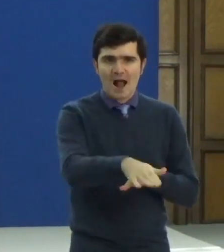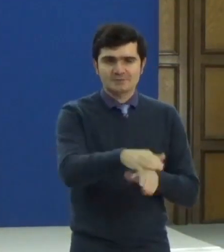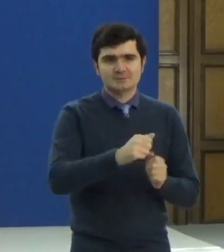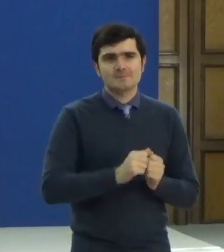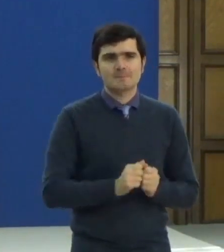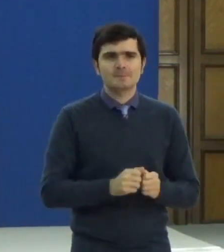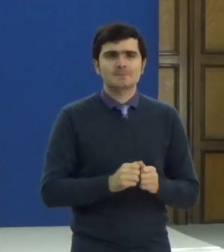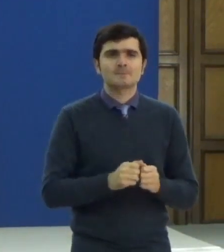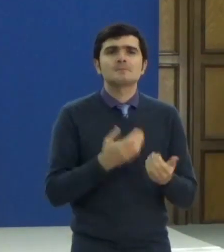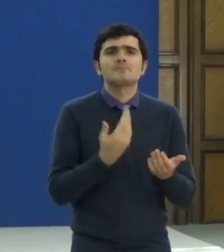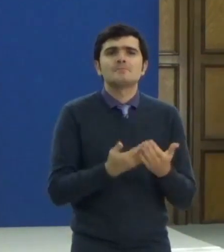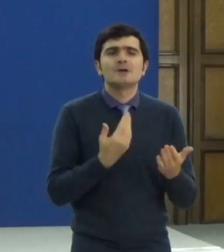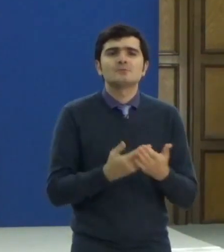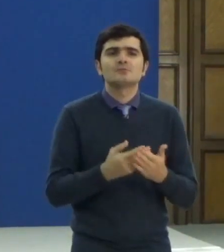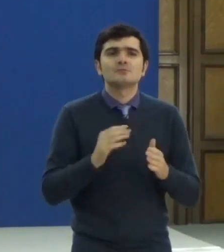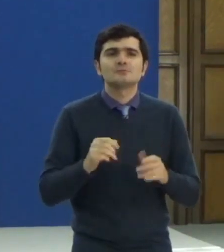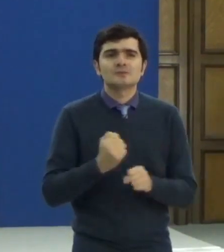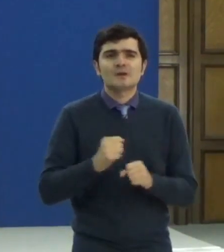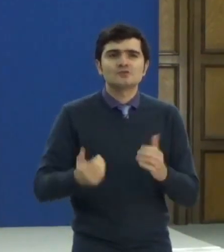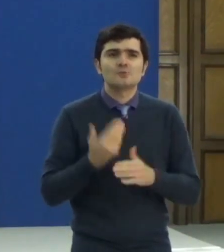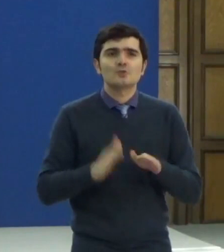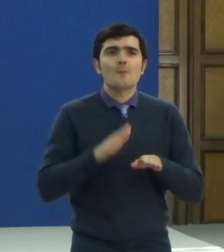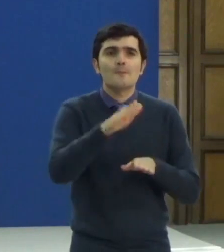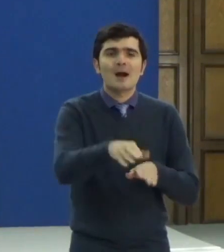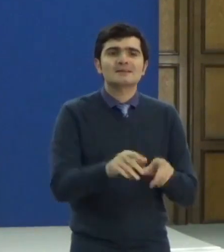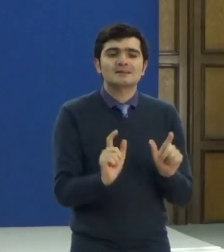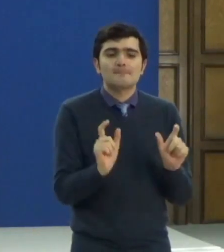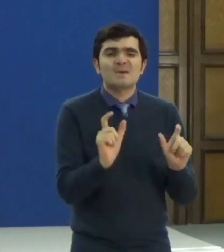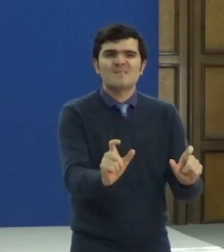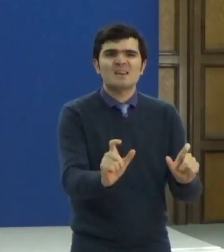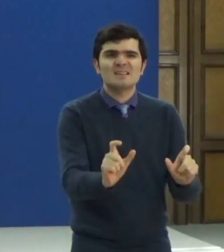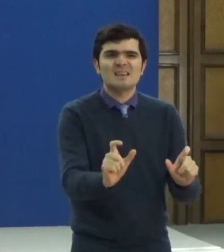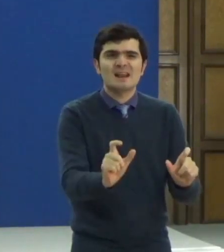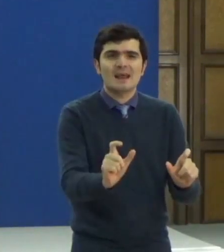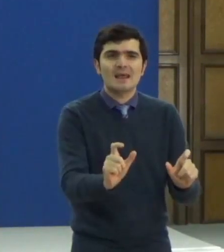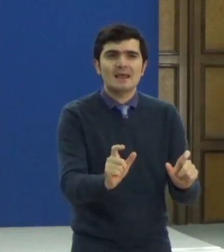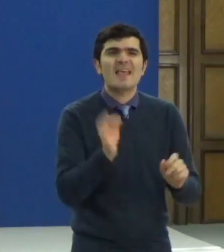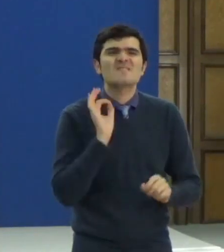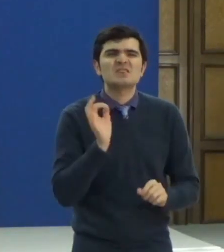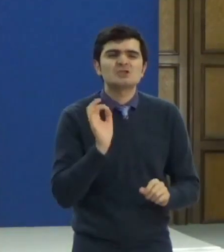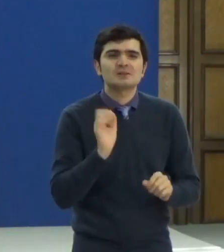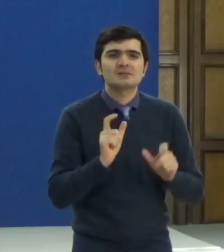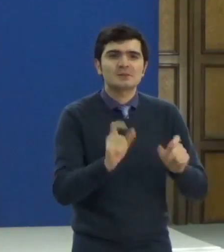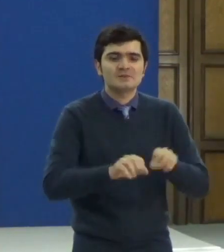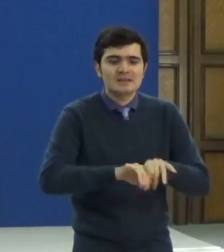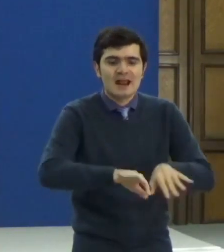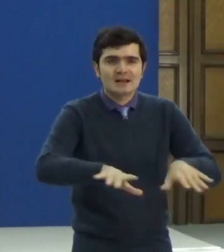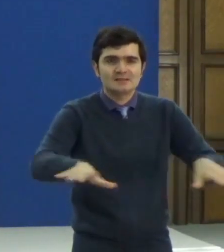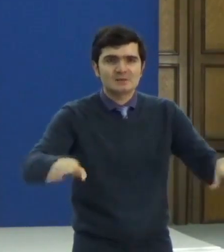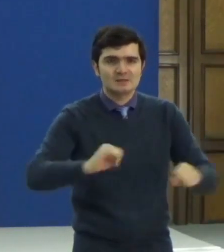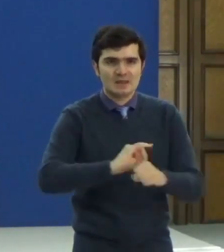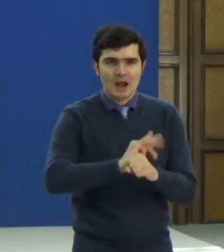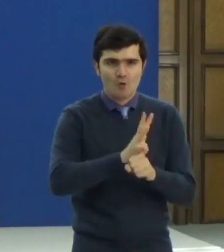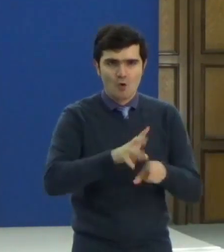ca să prevenim eficient răspândirea noului tip de coronavirus și a